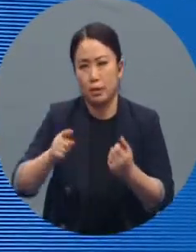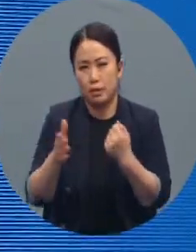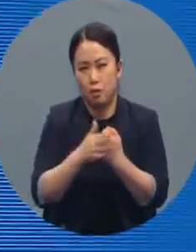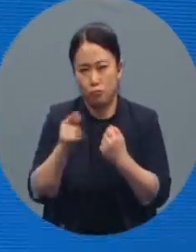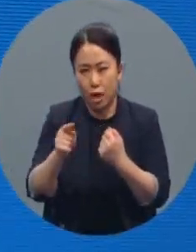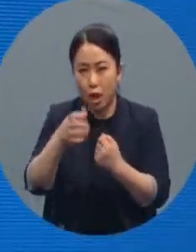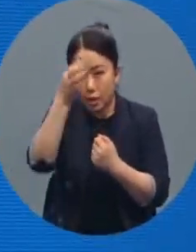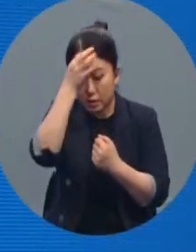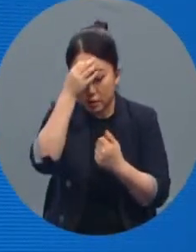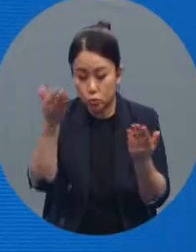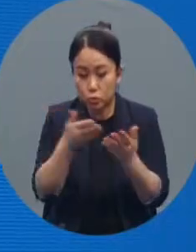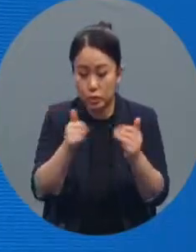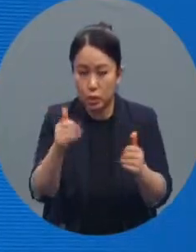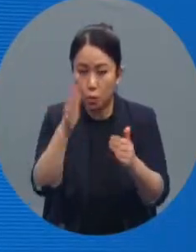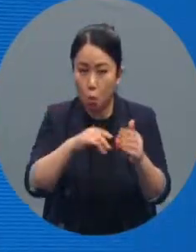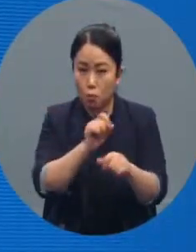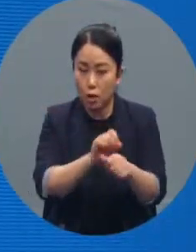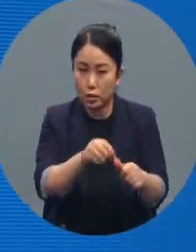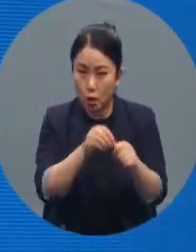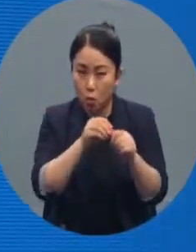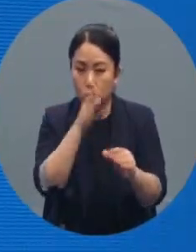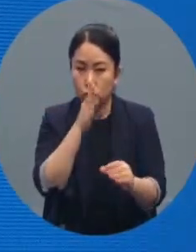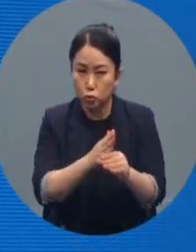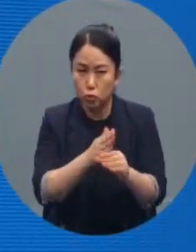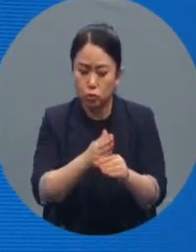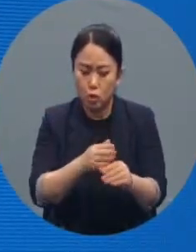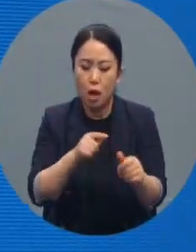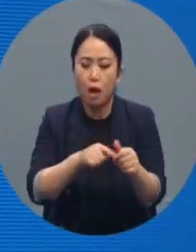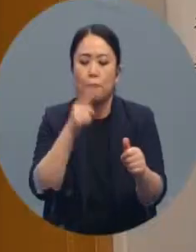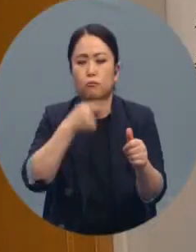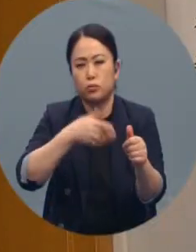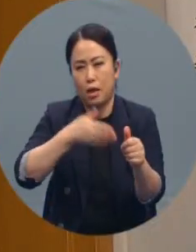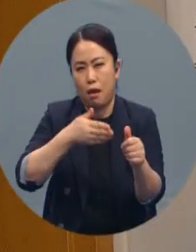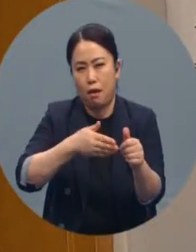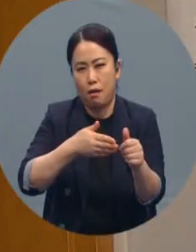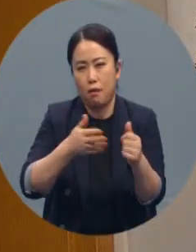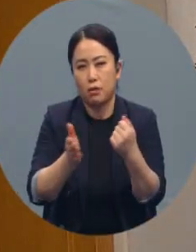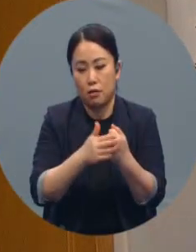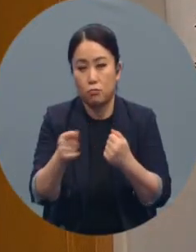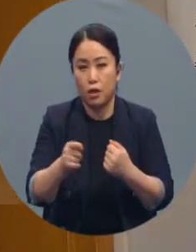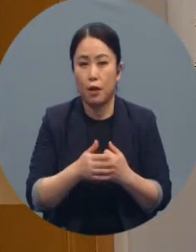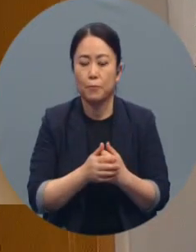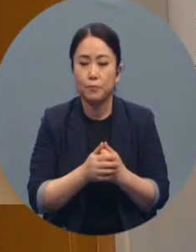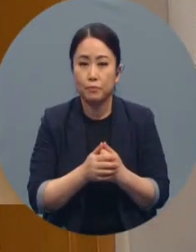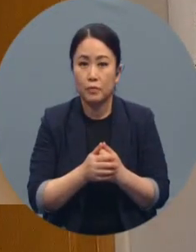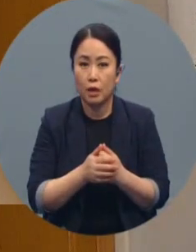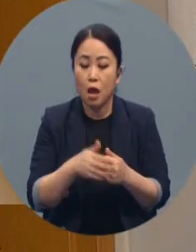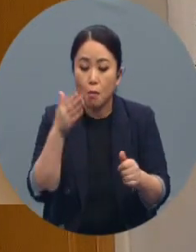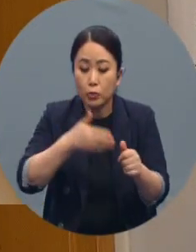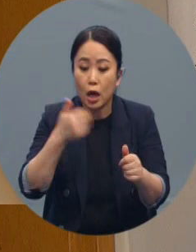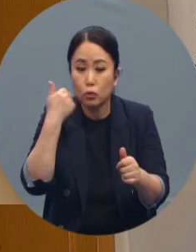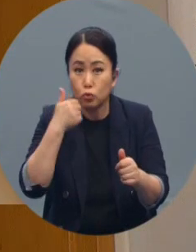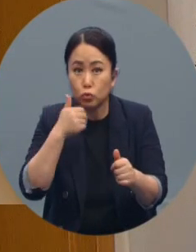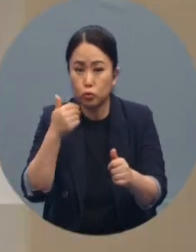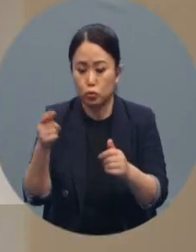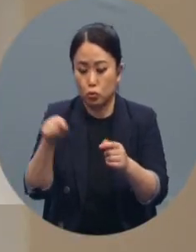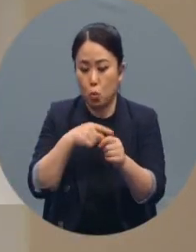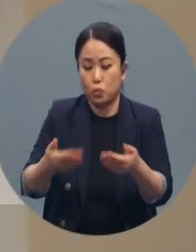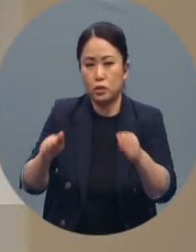기술직 공무원 채용 과정에서 청탁을 받은 사실을 지적했습니다. 청탁자는 다름 아닌 교육청 고위